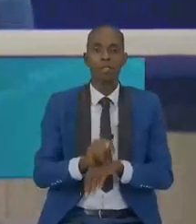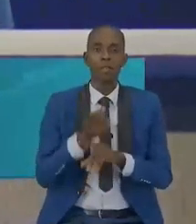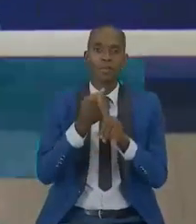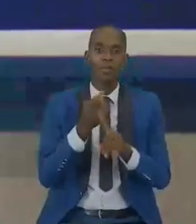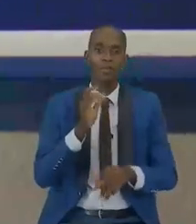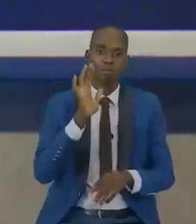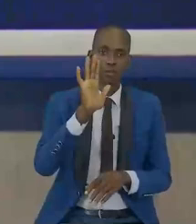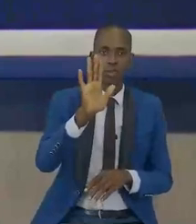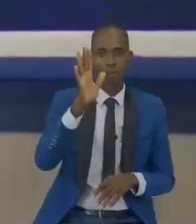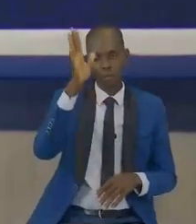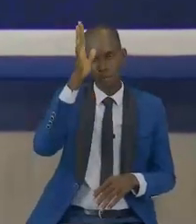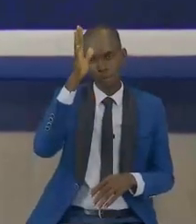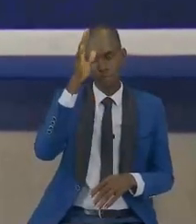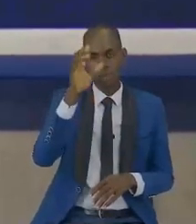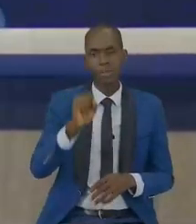pères.